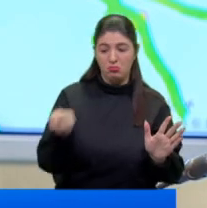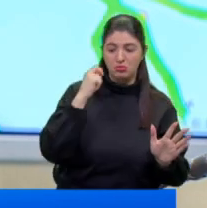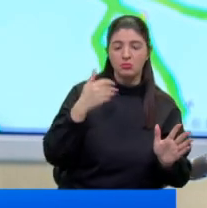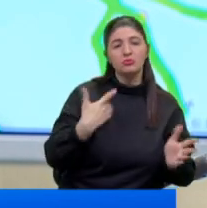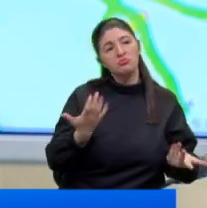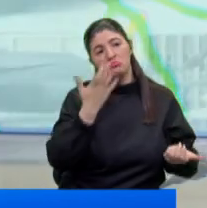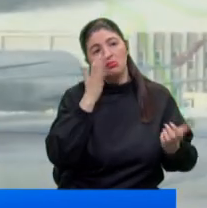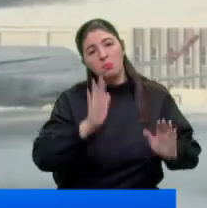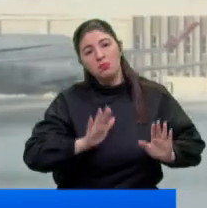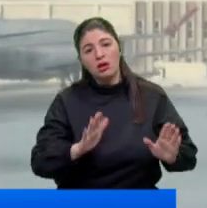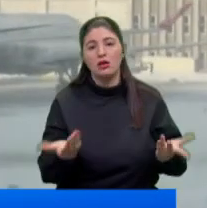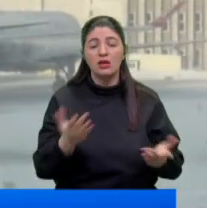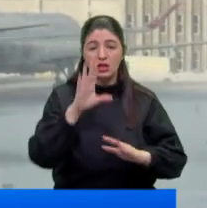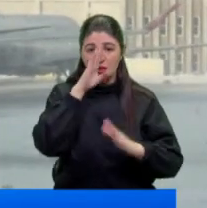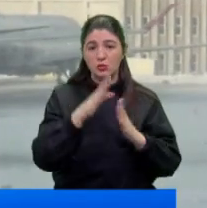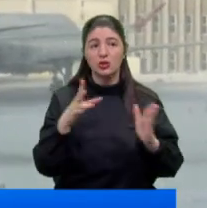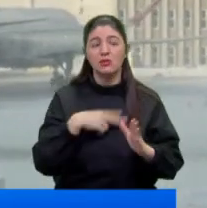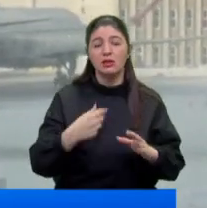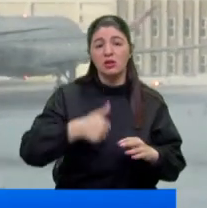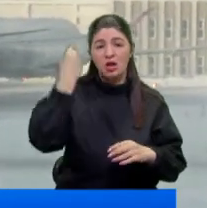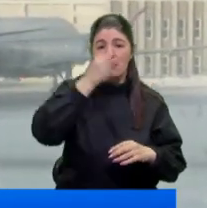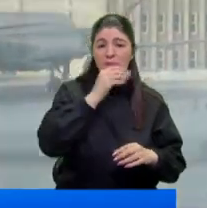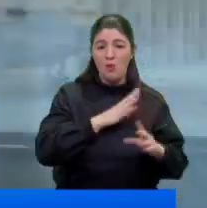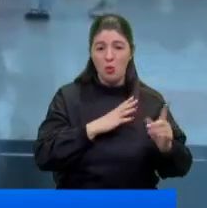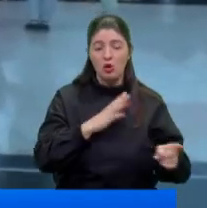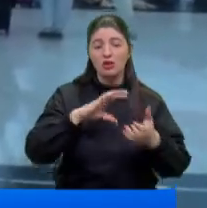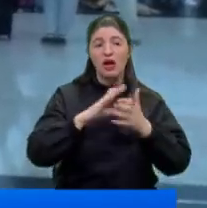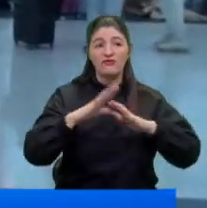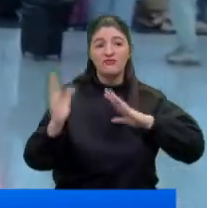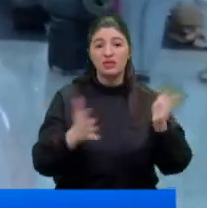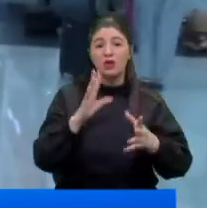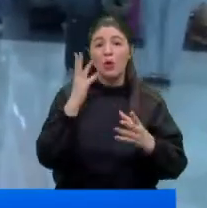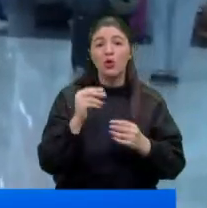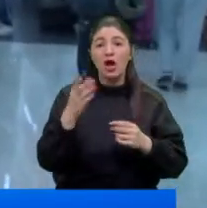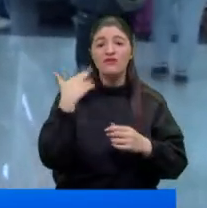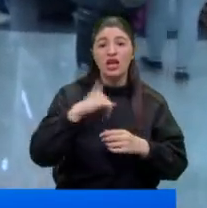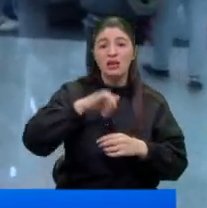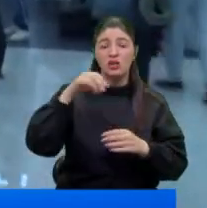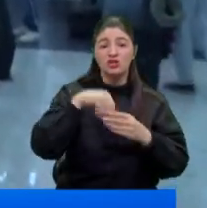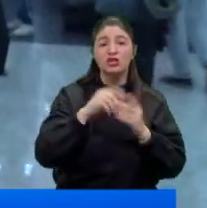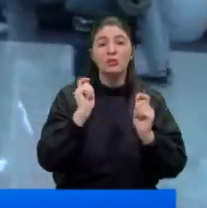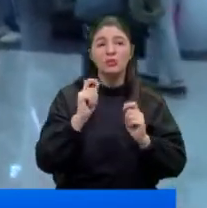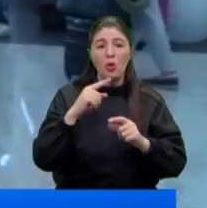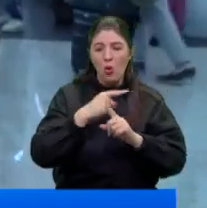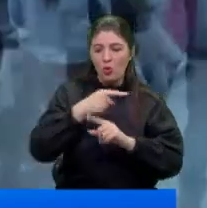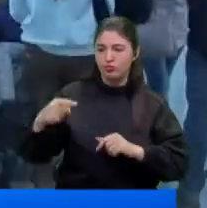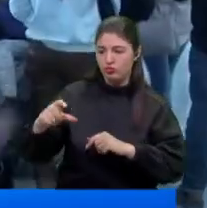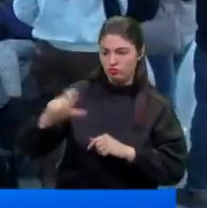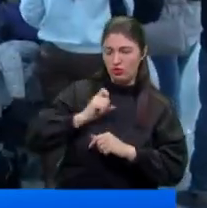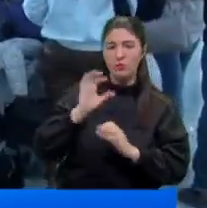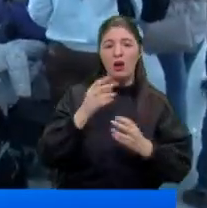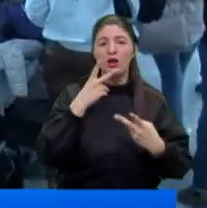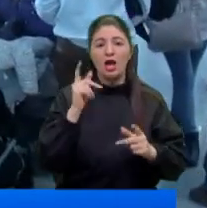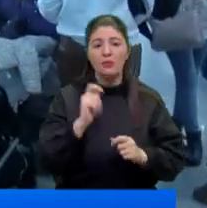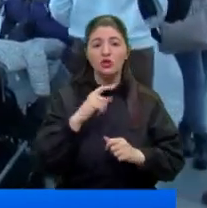sadece bekledik. İstanbul Büyükşehir Belediye Başkanı Ekrem İmamoğlu, kar fırtınasının vurduğu havalimanı için aldıkları olumsuz yanıtı bu şekilde